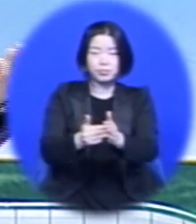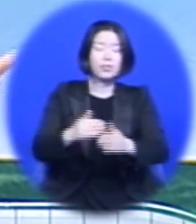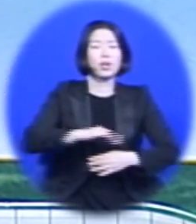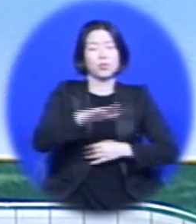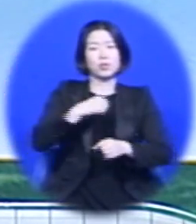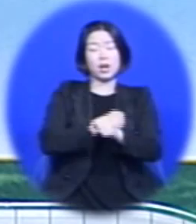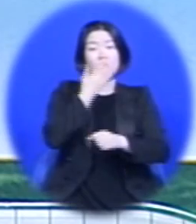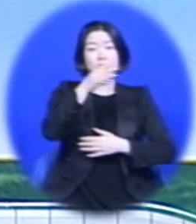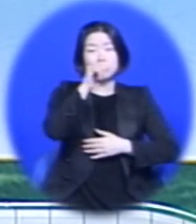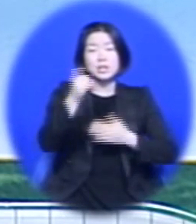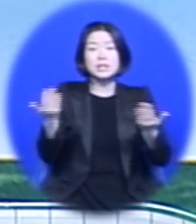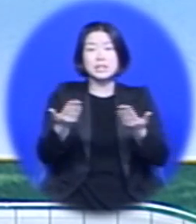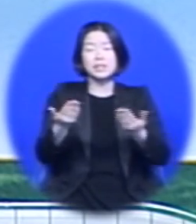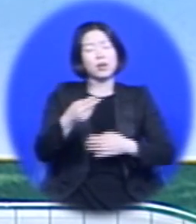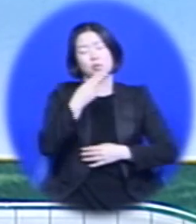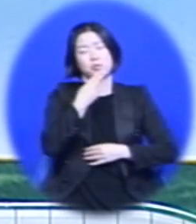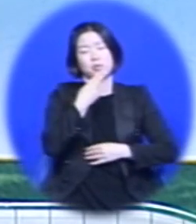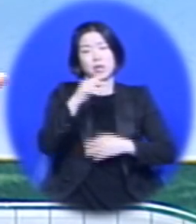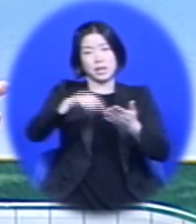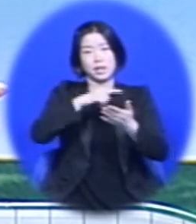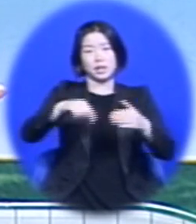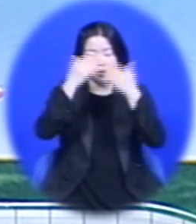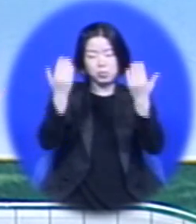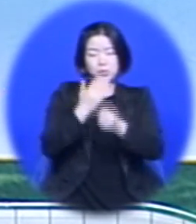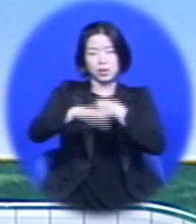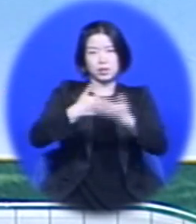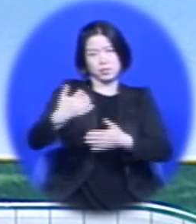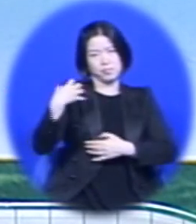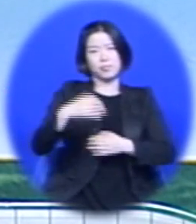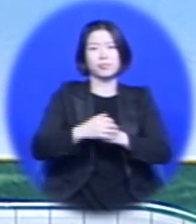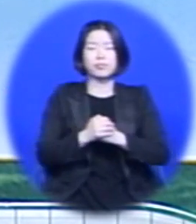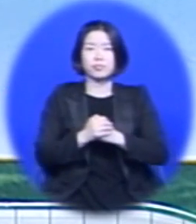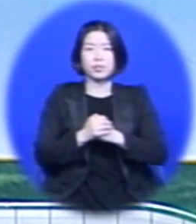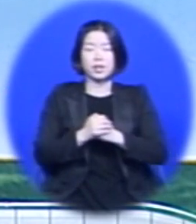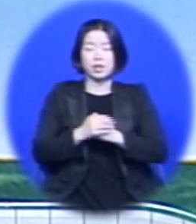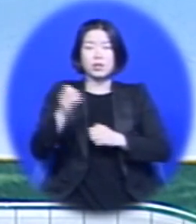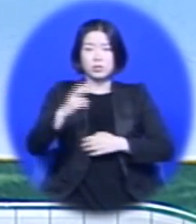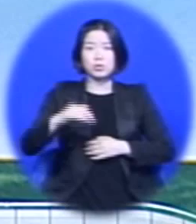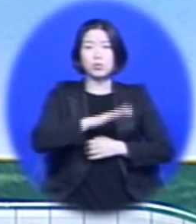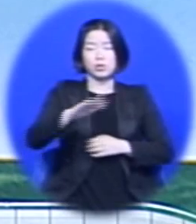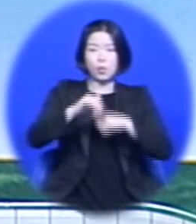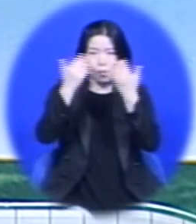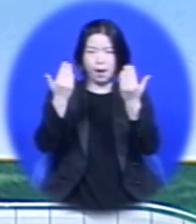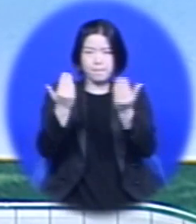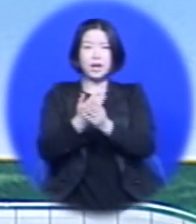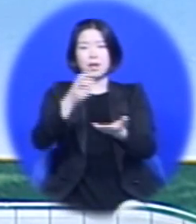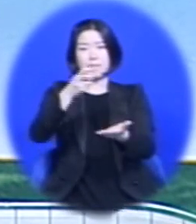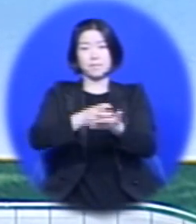있는 일은 아무것도 없습니다. 대가는 다 하나님이 지불하셨어요. 그리고 우리는 완벽하게